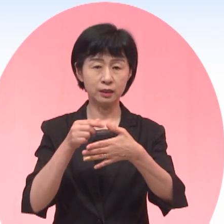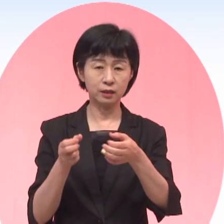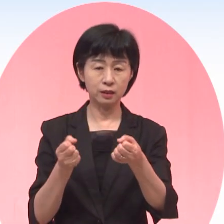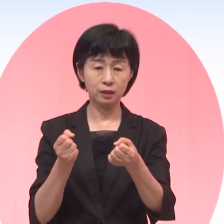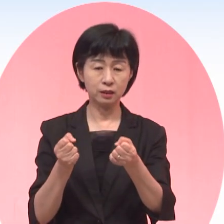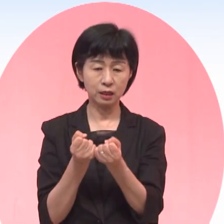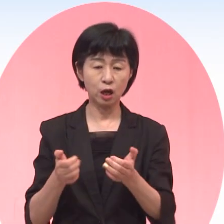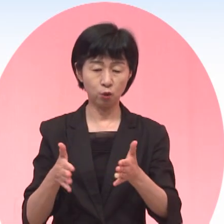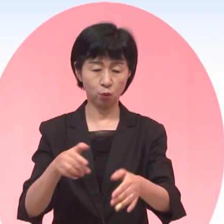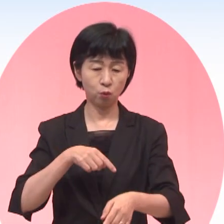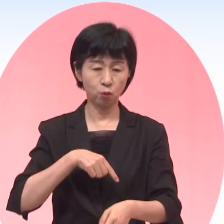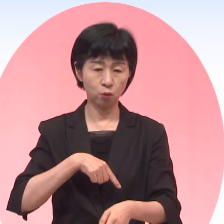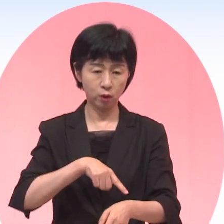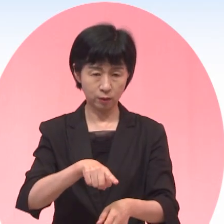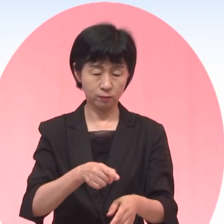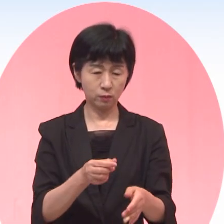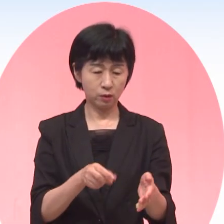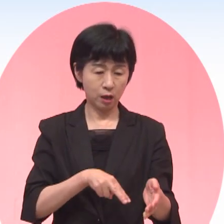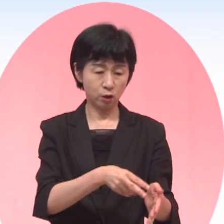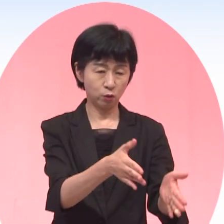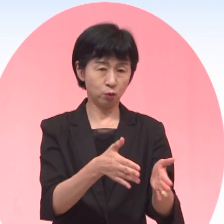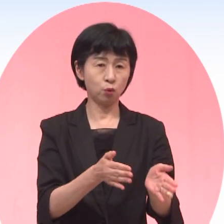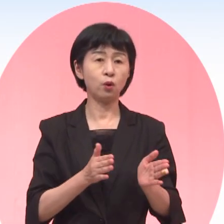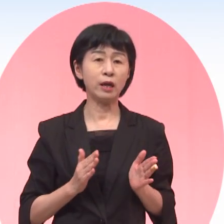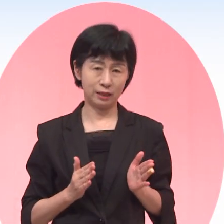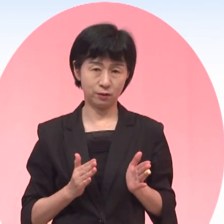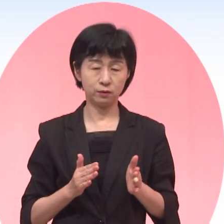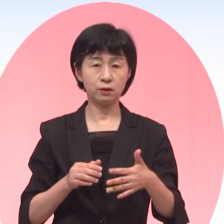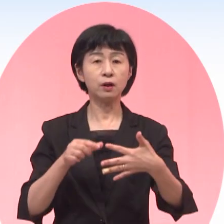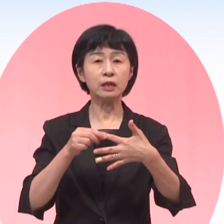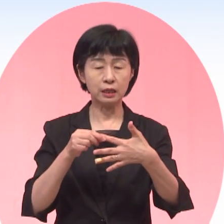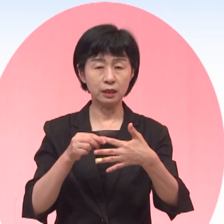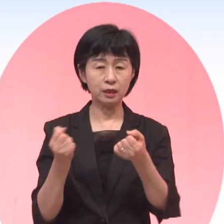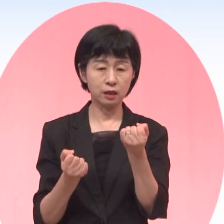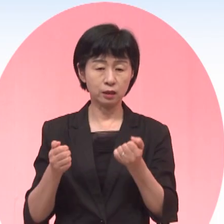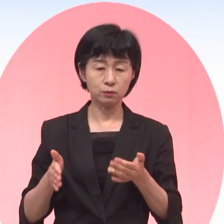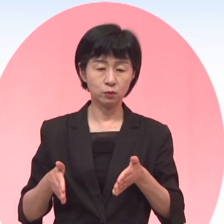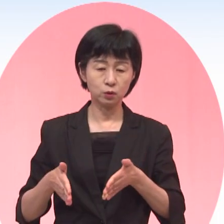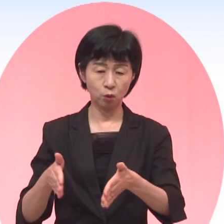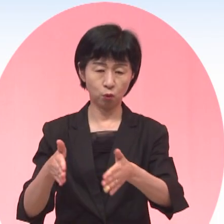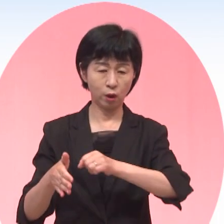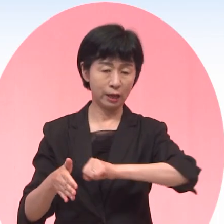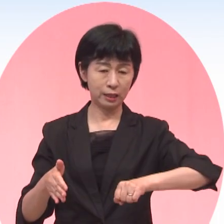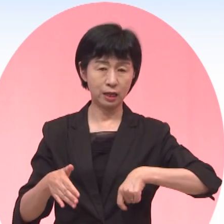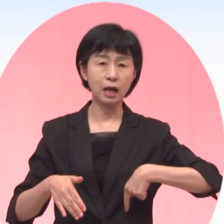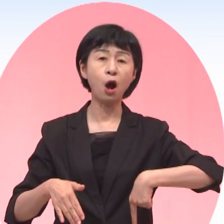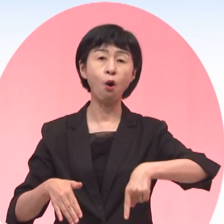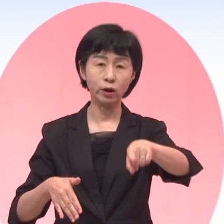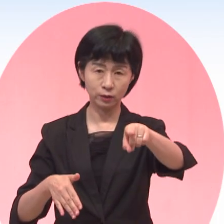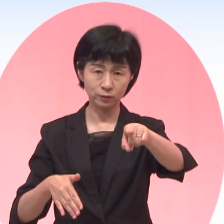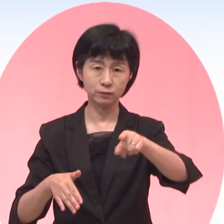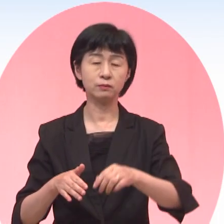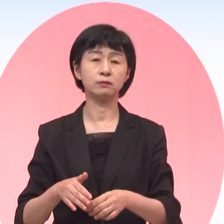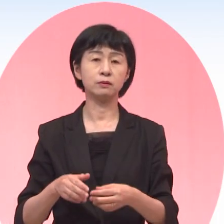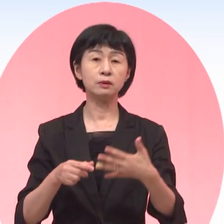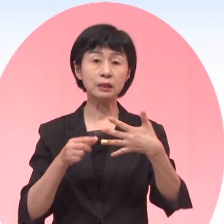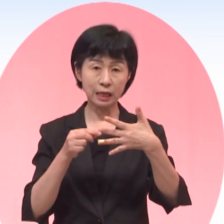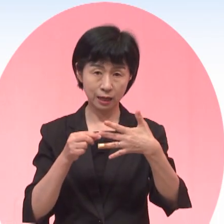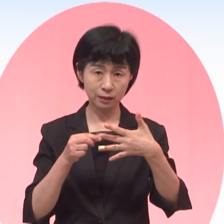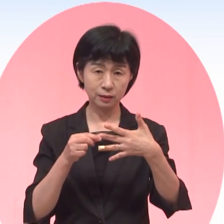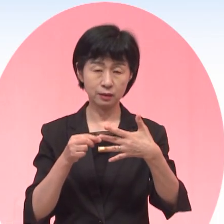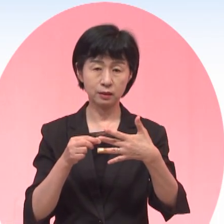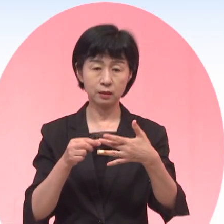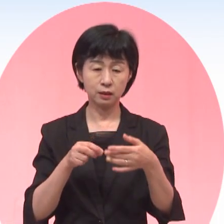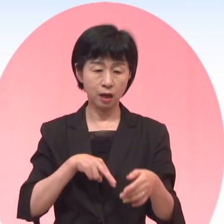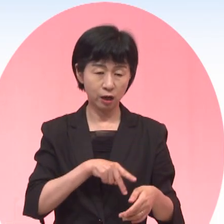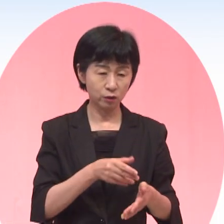道が原則、歩道は例外。 2. 車道は左側を通行。 3.